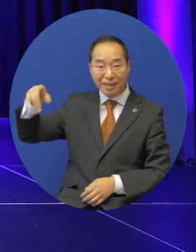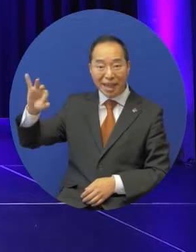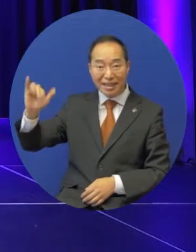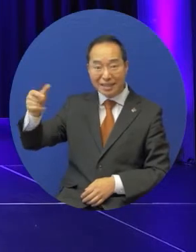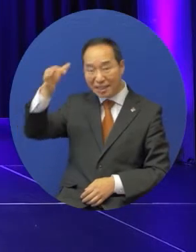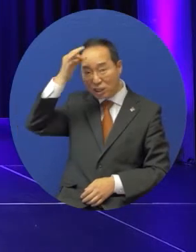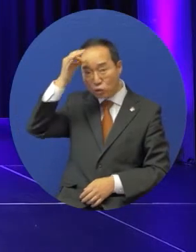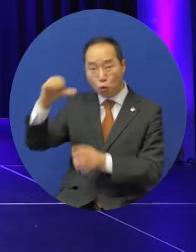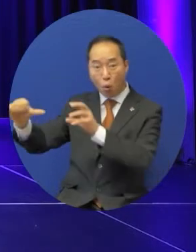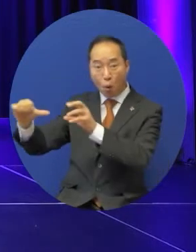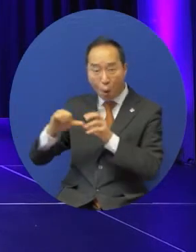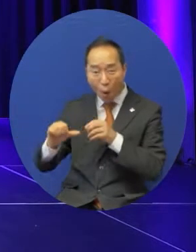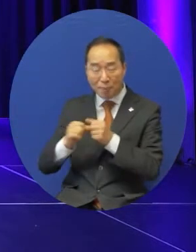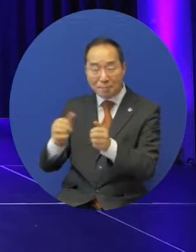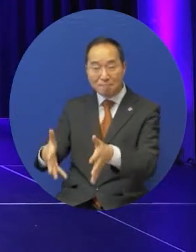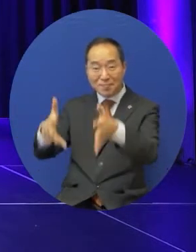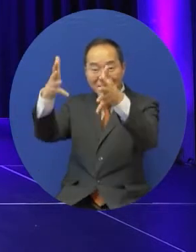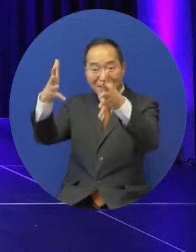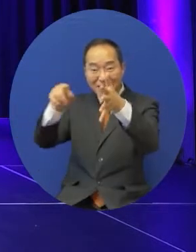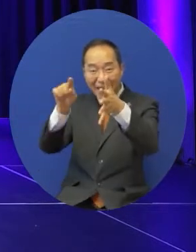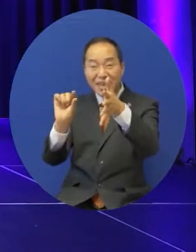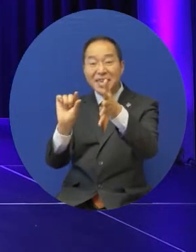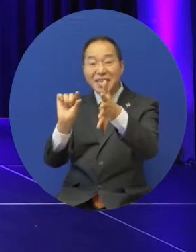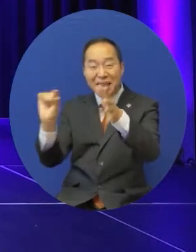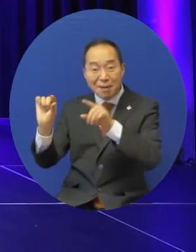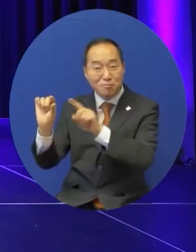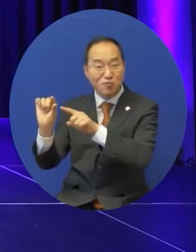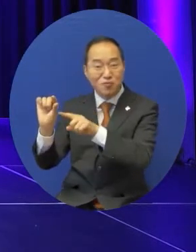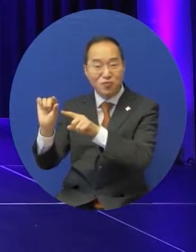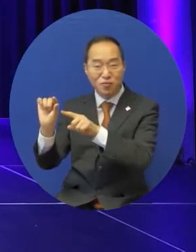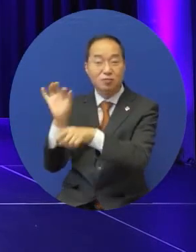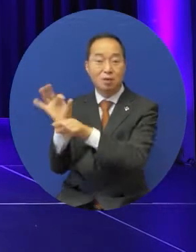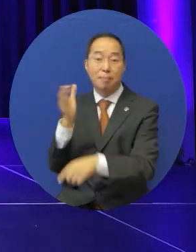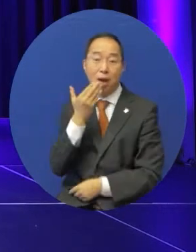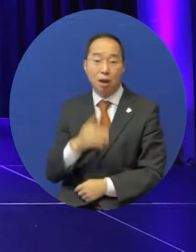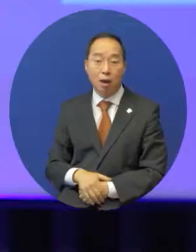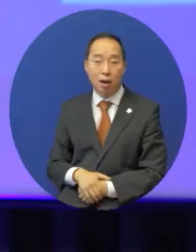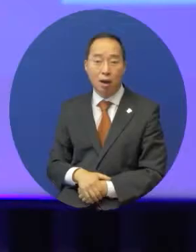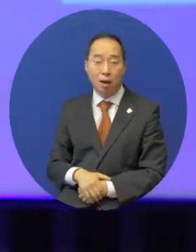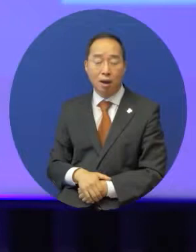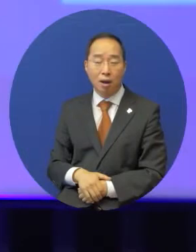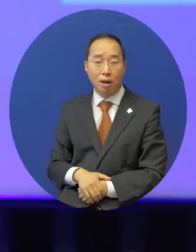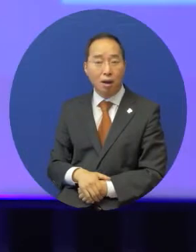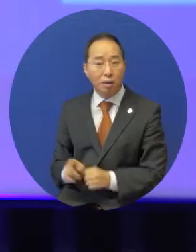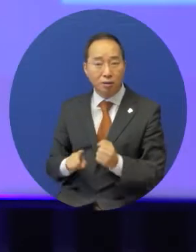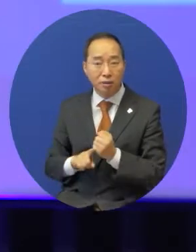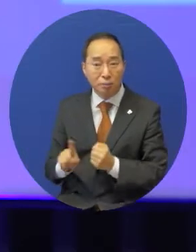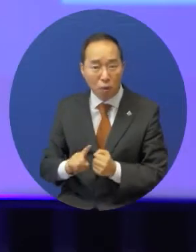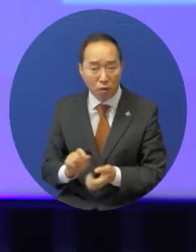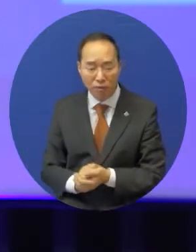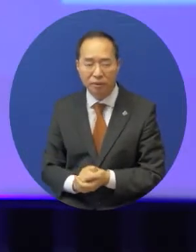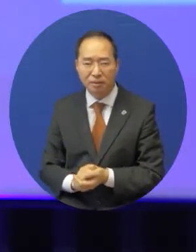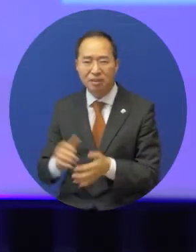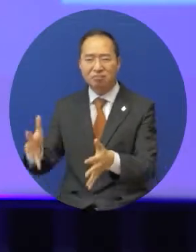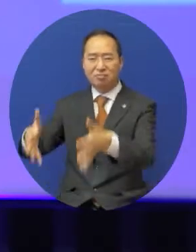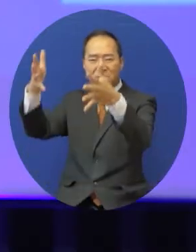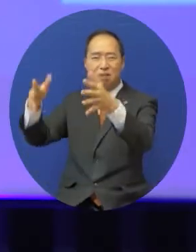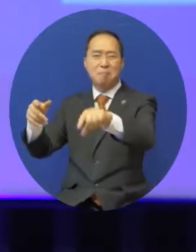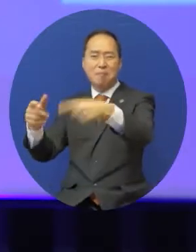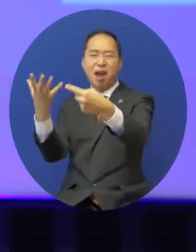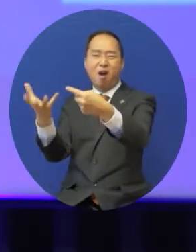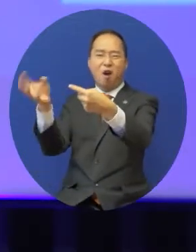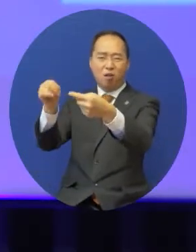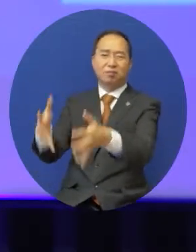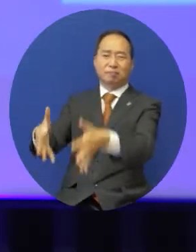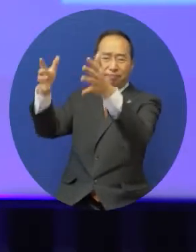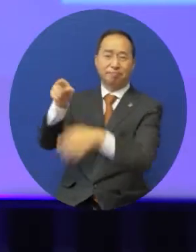사용하면 그 빌딩의 일부를 쉽게 살 수 있다라고 하는 거예요. 그럼 무슨 말이냐 하면 100억짜리